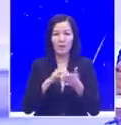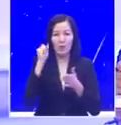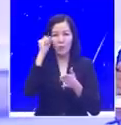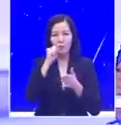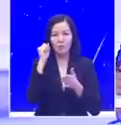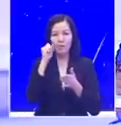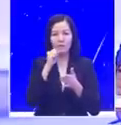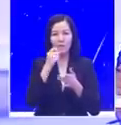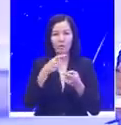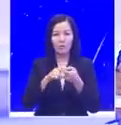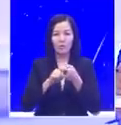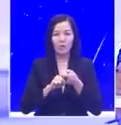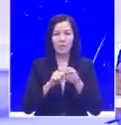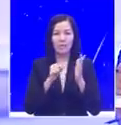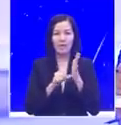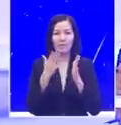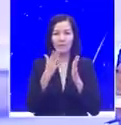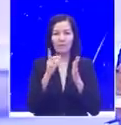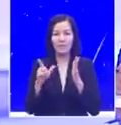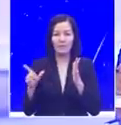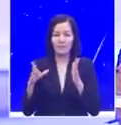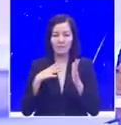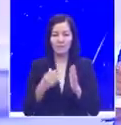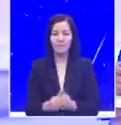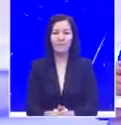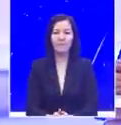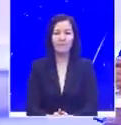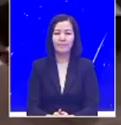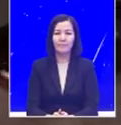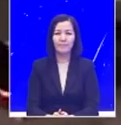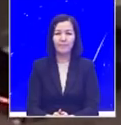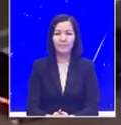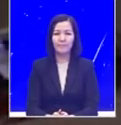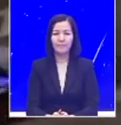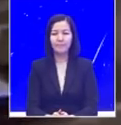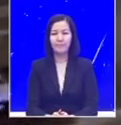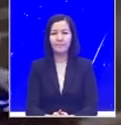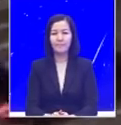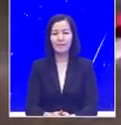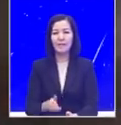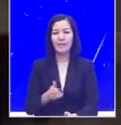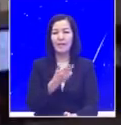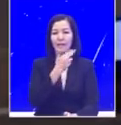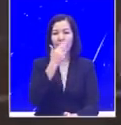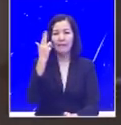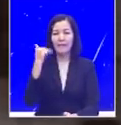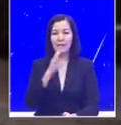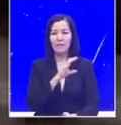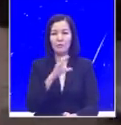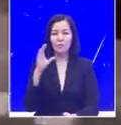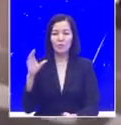Өзбекстанда дертті жұқтырғандар саны 65-ке жетті. Италияның солтүстігінде коронавирустан